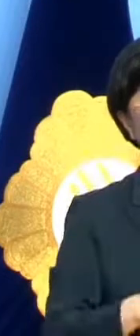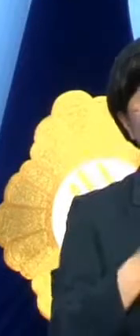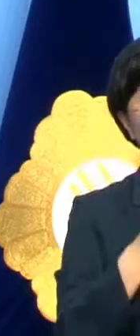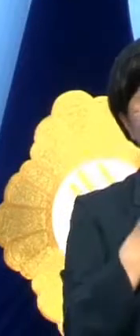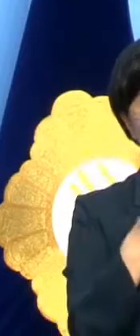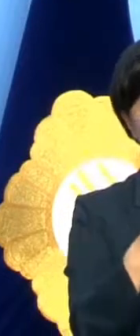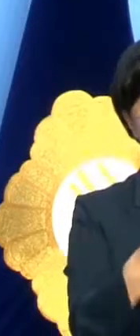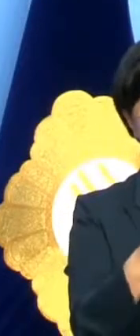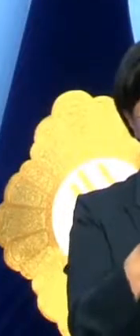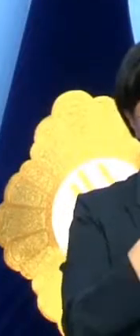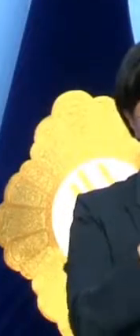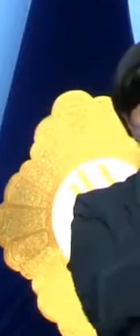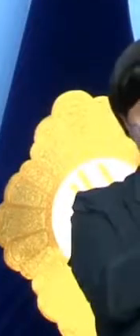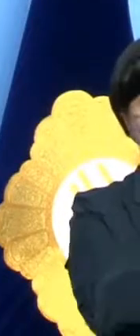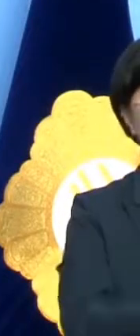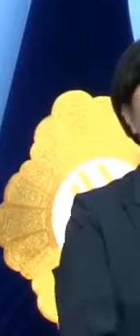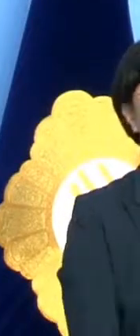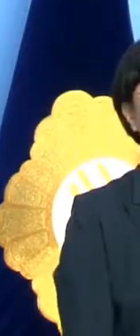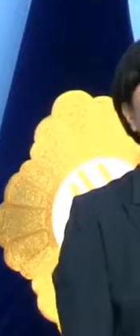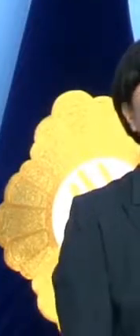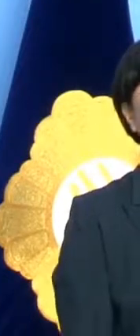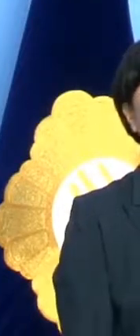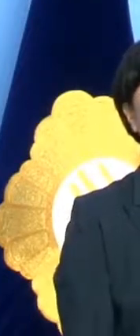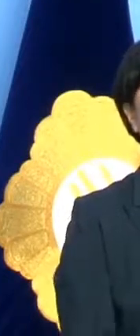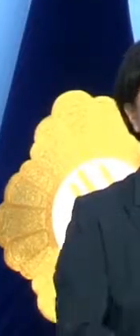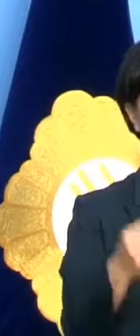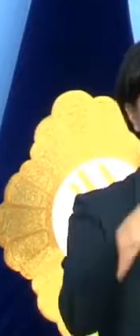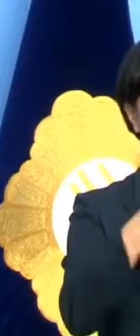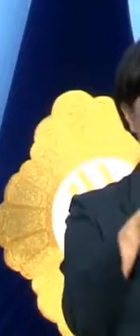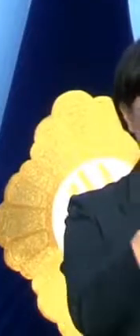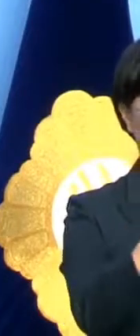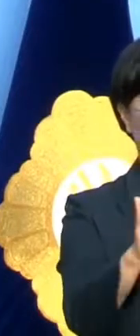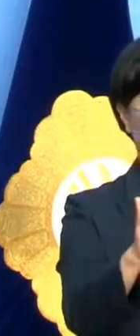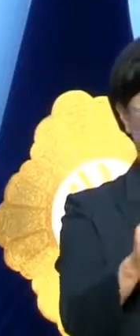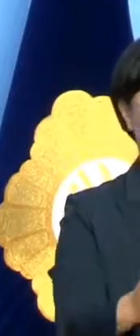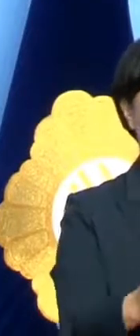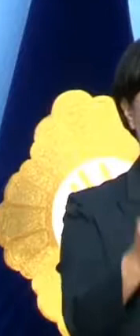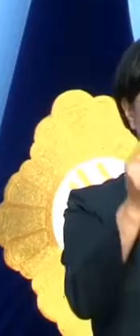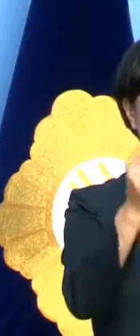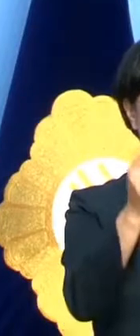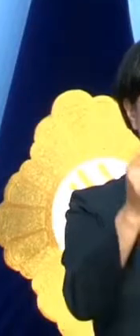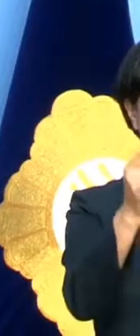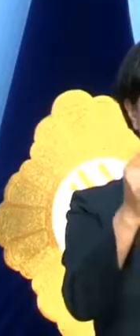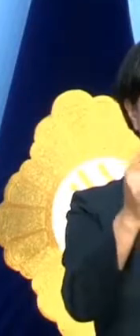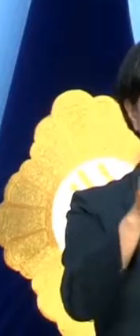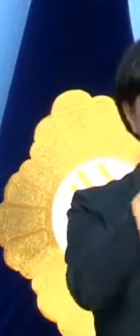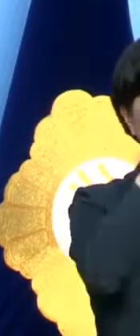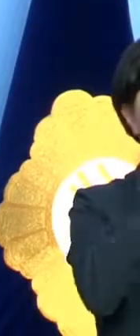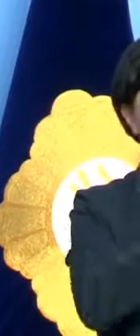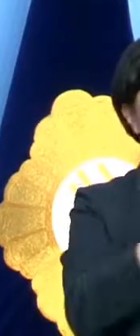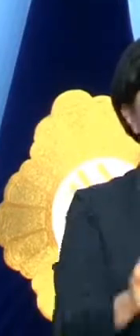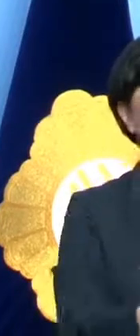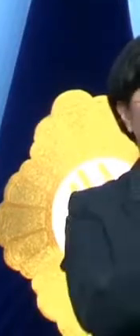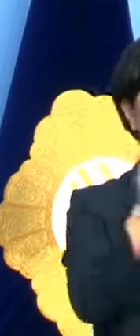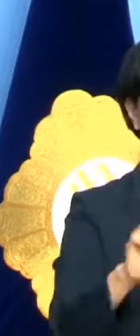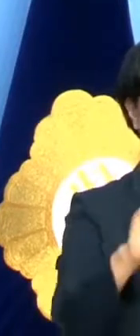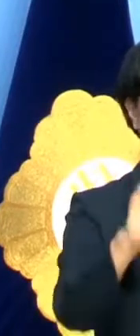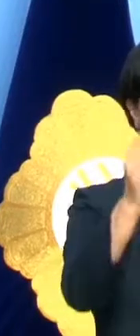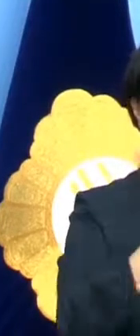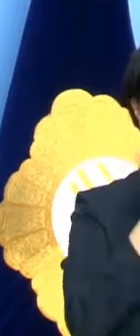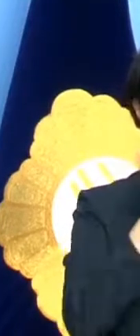강력히 촉구합니다 또한 주민들이 하루 빨리 정상적인 삶으로 돌아올 수 있도록